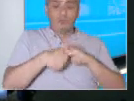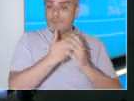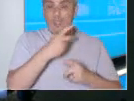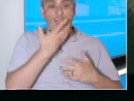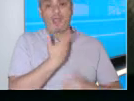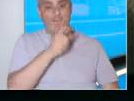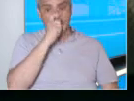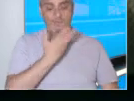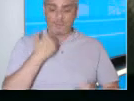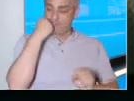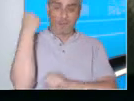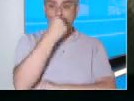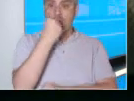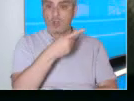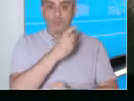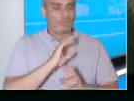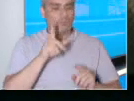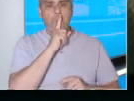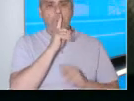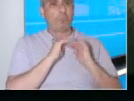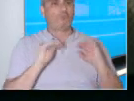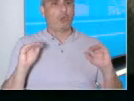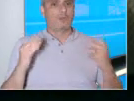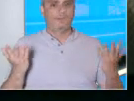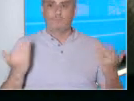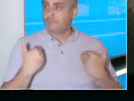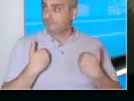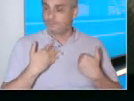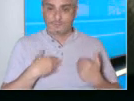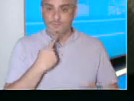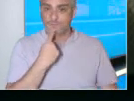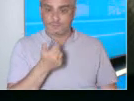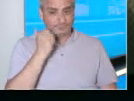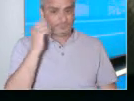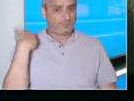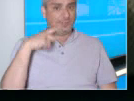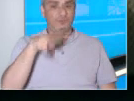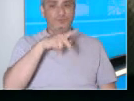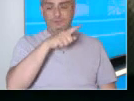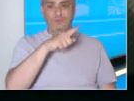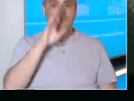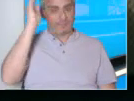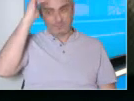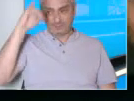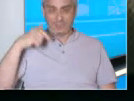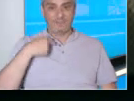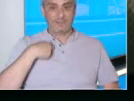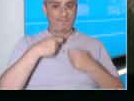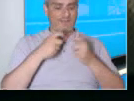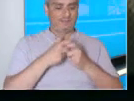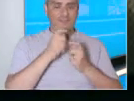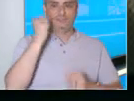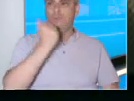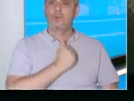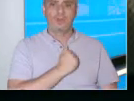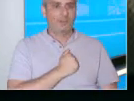ביפו מקבל מכות, חוטף מכות, ואין פה צפר ומצפצף. ואני רוצה להגיד לך, אתמול היינו בסיור בצלל, ואני וחברי סיעת